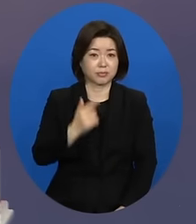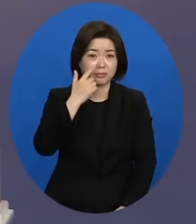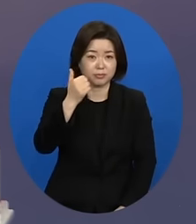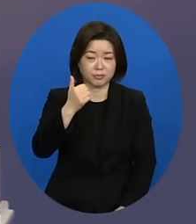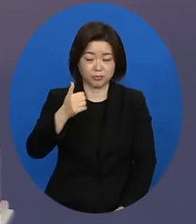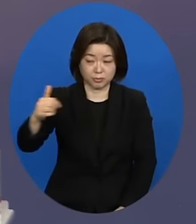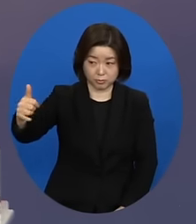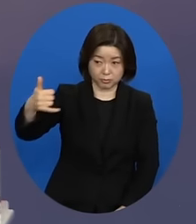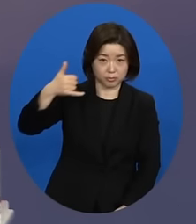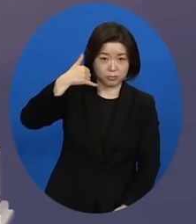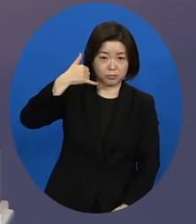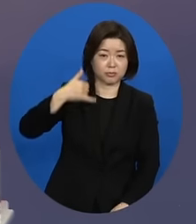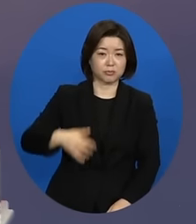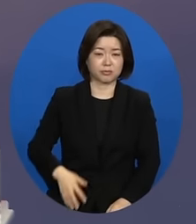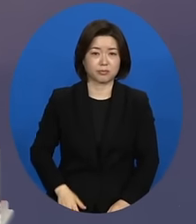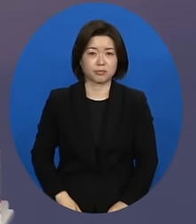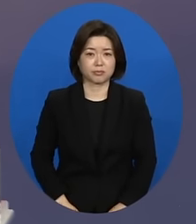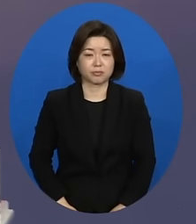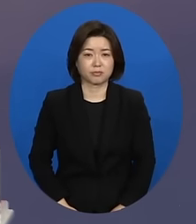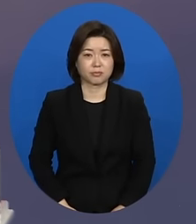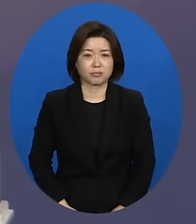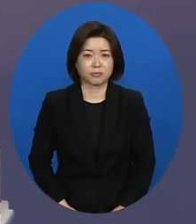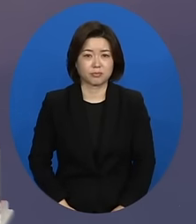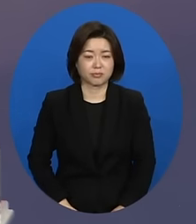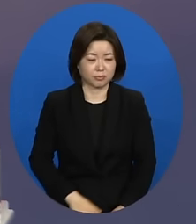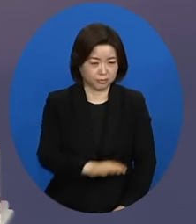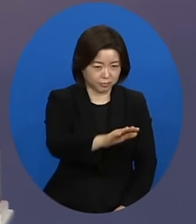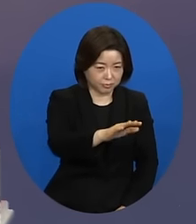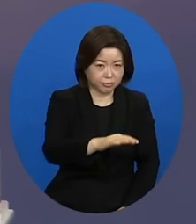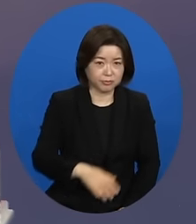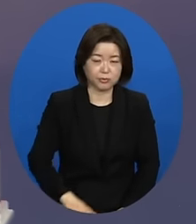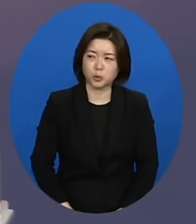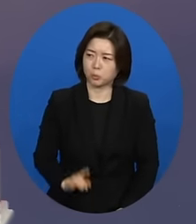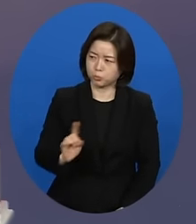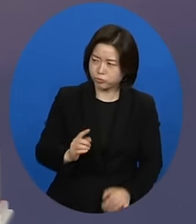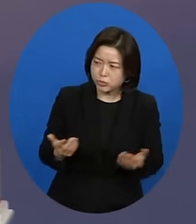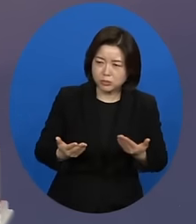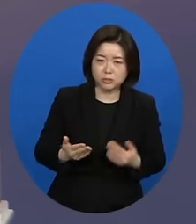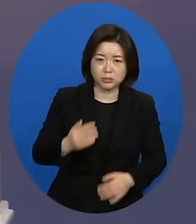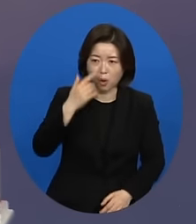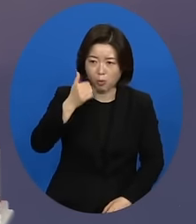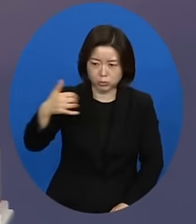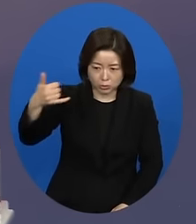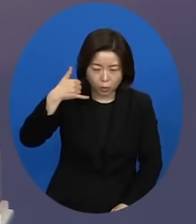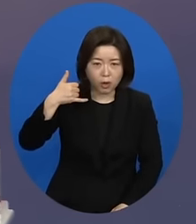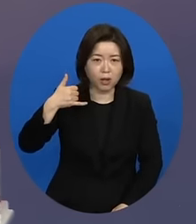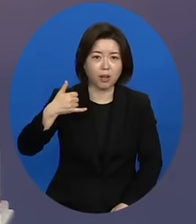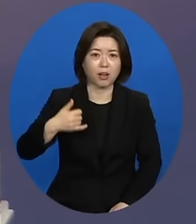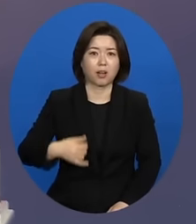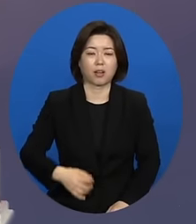전화를 해오셨어요. 웬일이냐. 아버지가 전화를 다 하셨네.